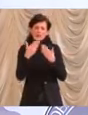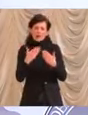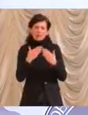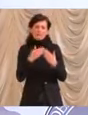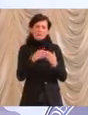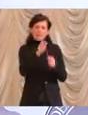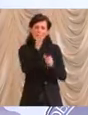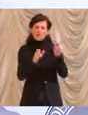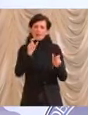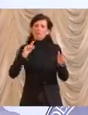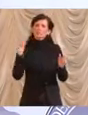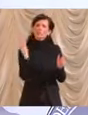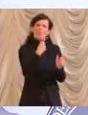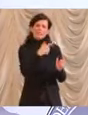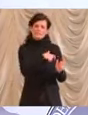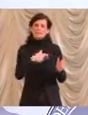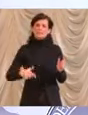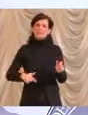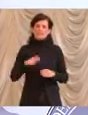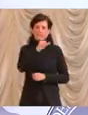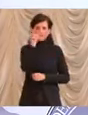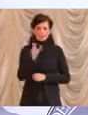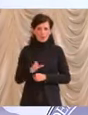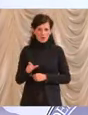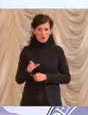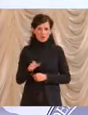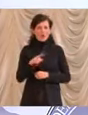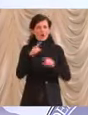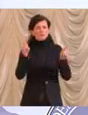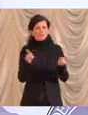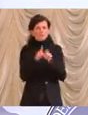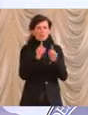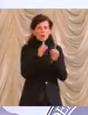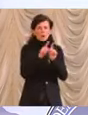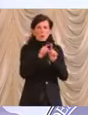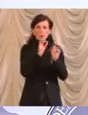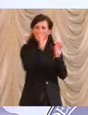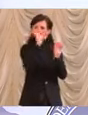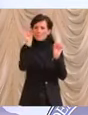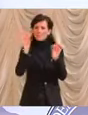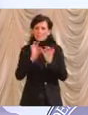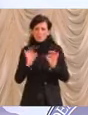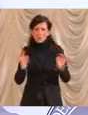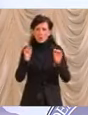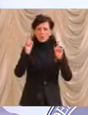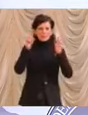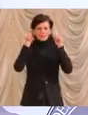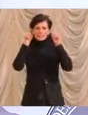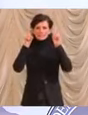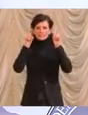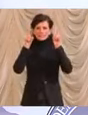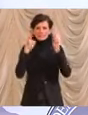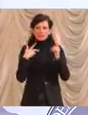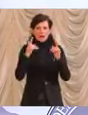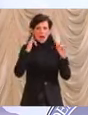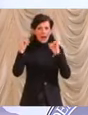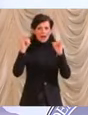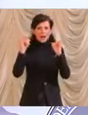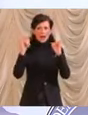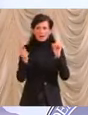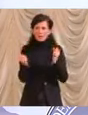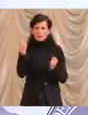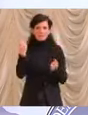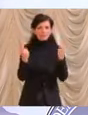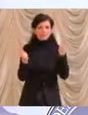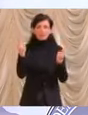sentinelle degli avamposti del territorio, le prime antenne, e da questo punto di vista so in questa